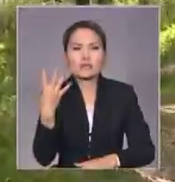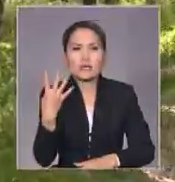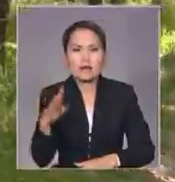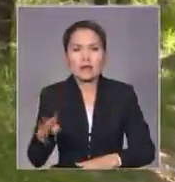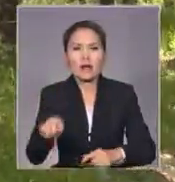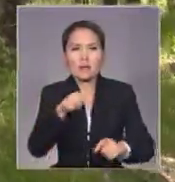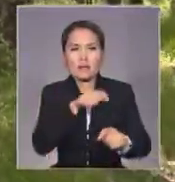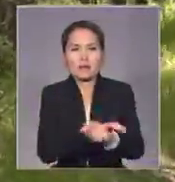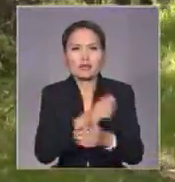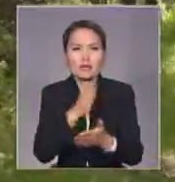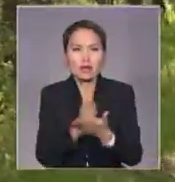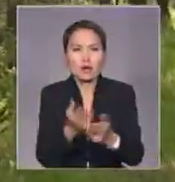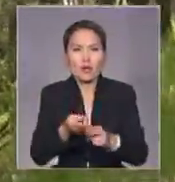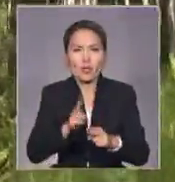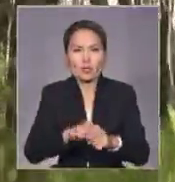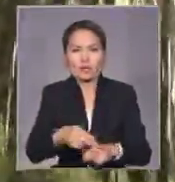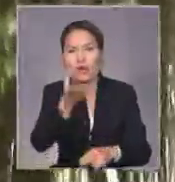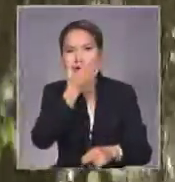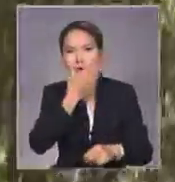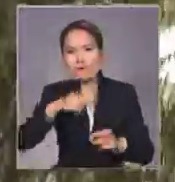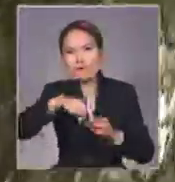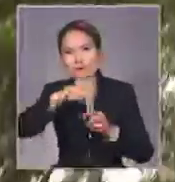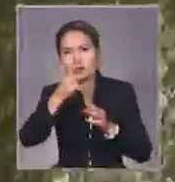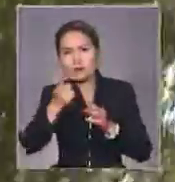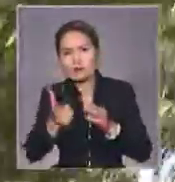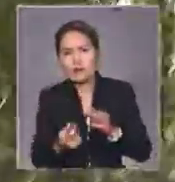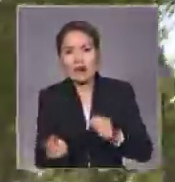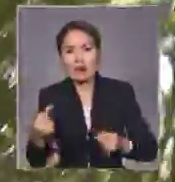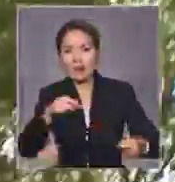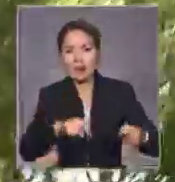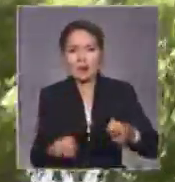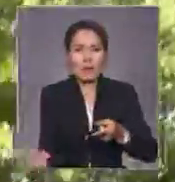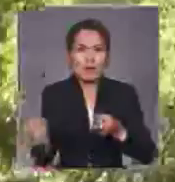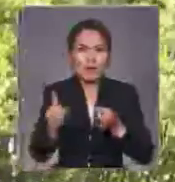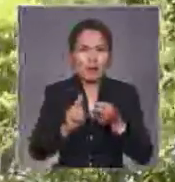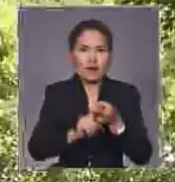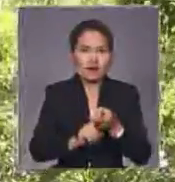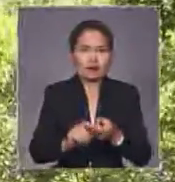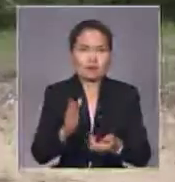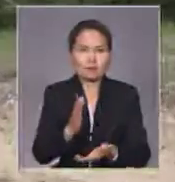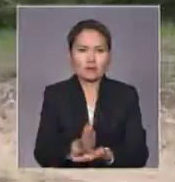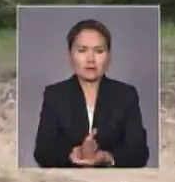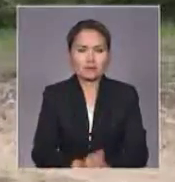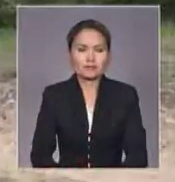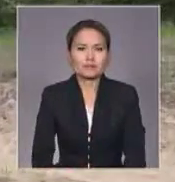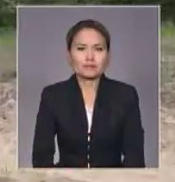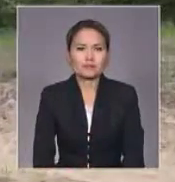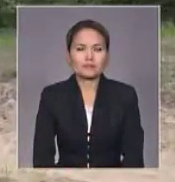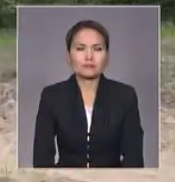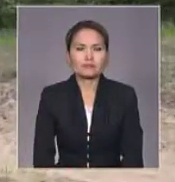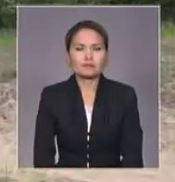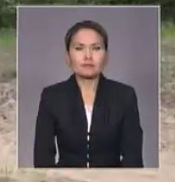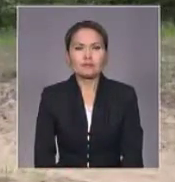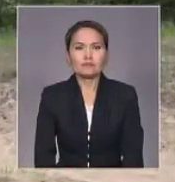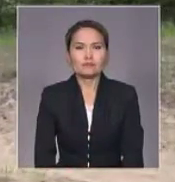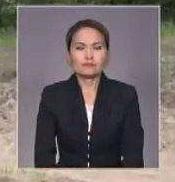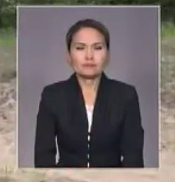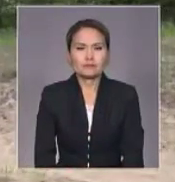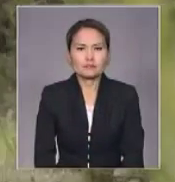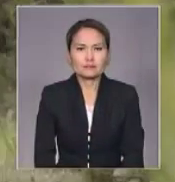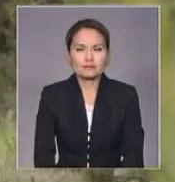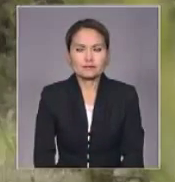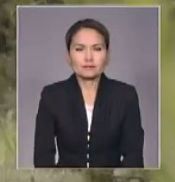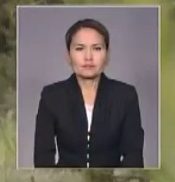Және олардың ұштары күмбес іспеттес бір-бірімен байланысып жатыр. Очень большая перспектива